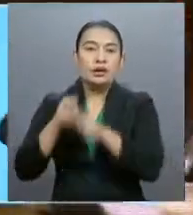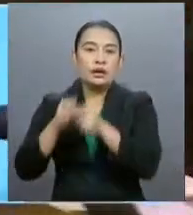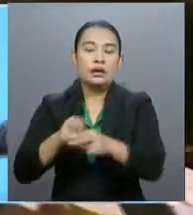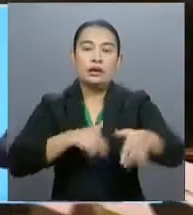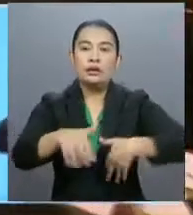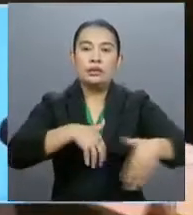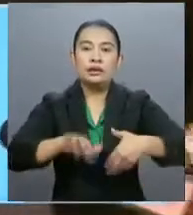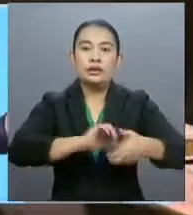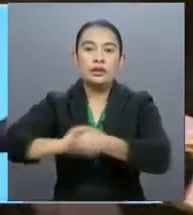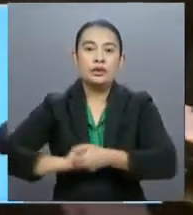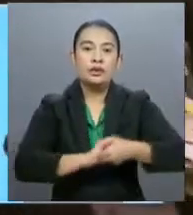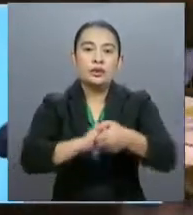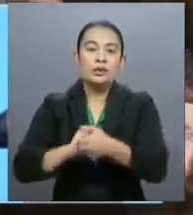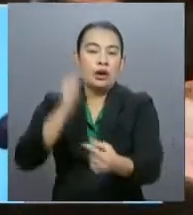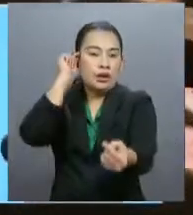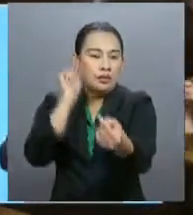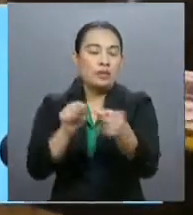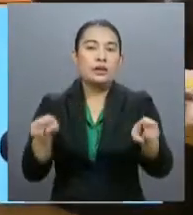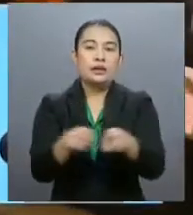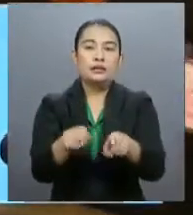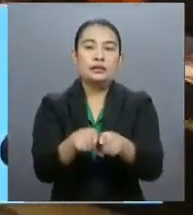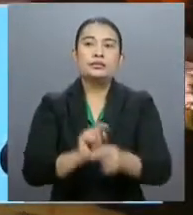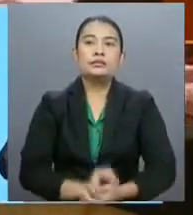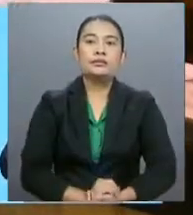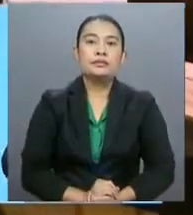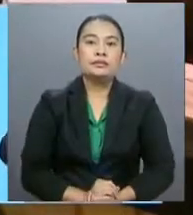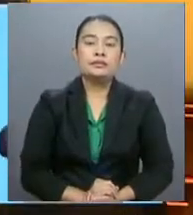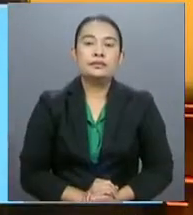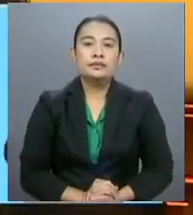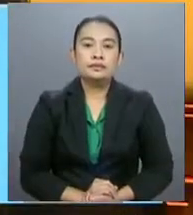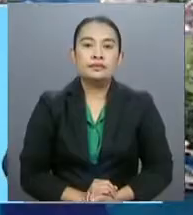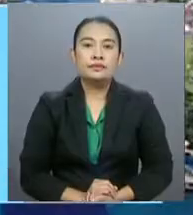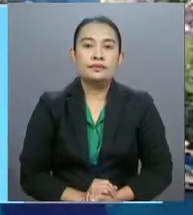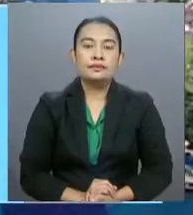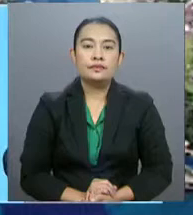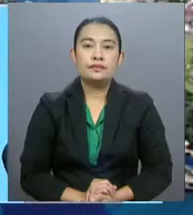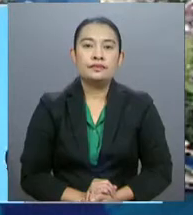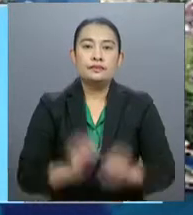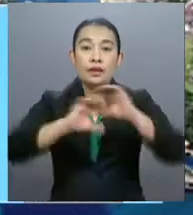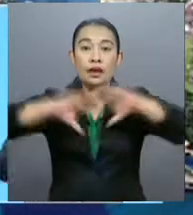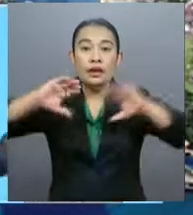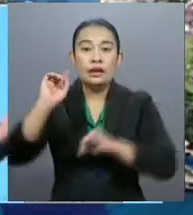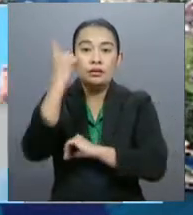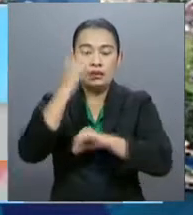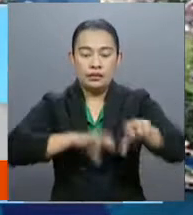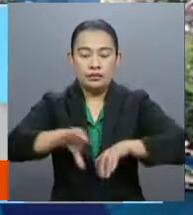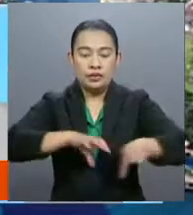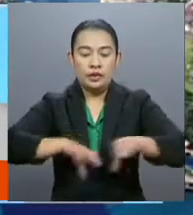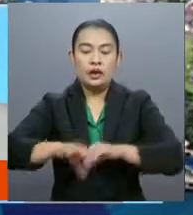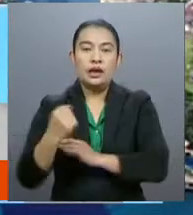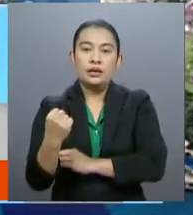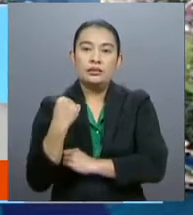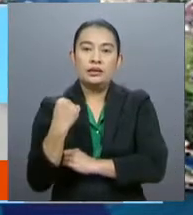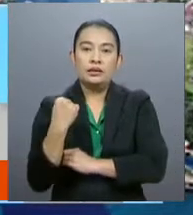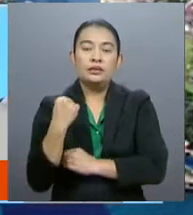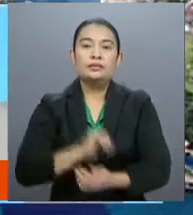ชนภายใต้ทิศทางเดียวกันค่ะกรอบการพฒนาร่วมกันนะครับครับรัฐบาลใหม่ก็จะสามารถบริหารประเทศได้อย่างมั่นคง